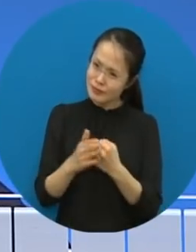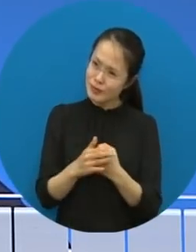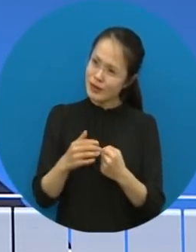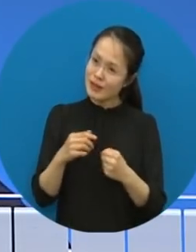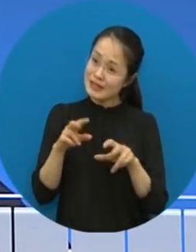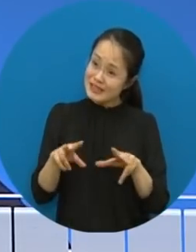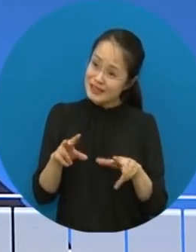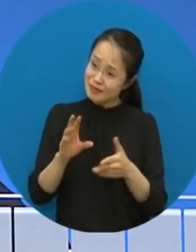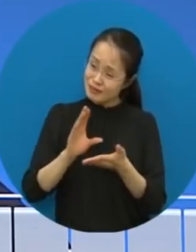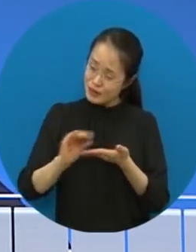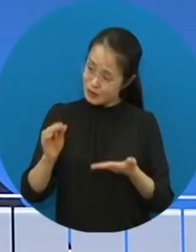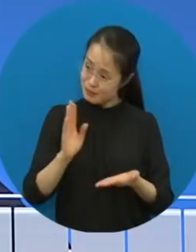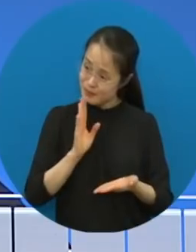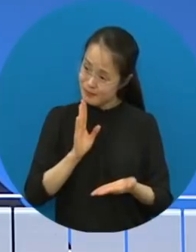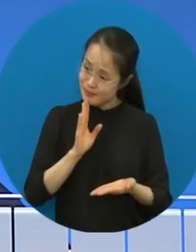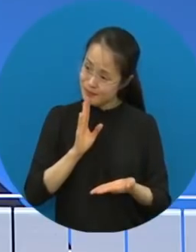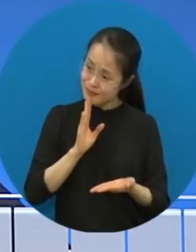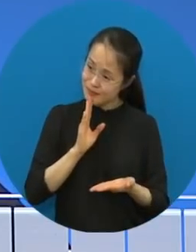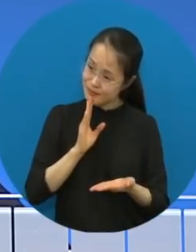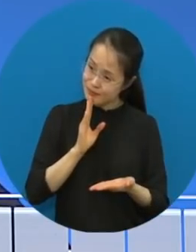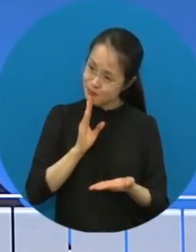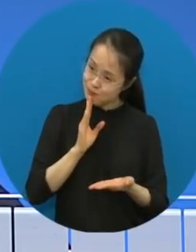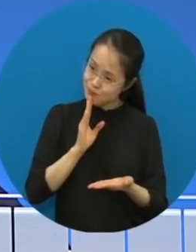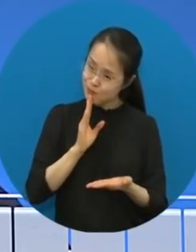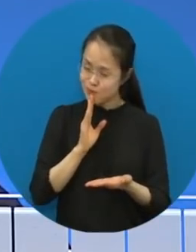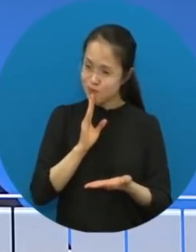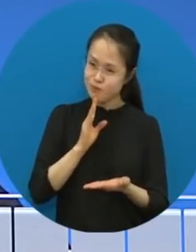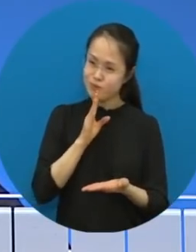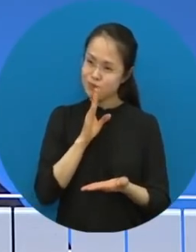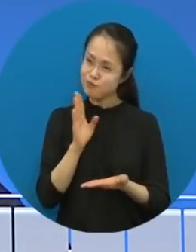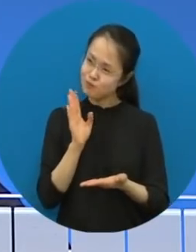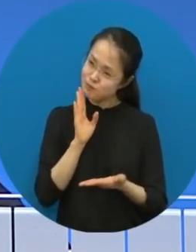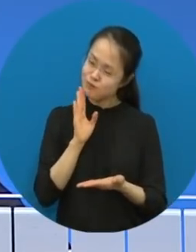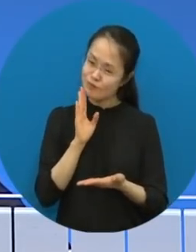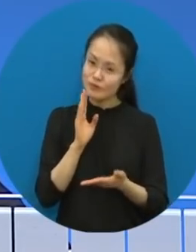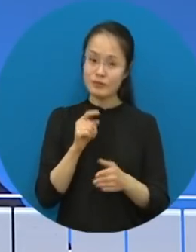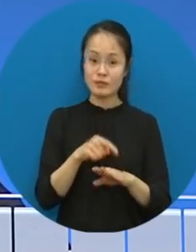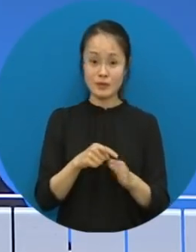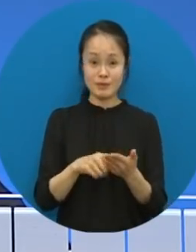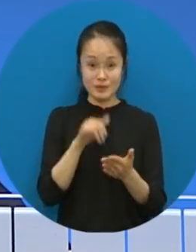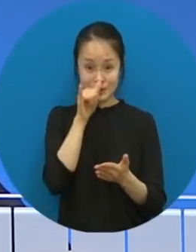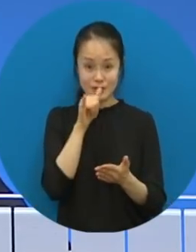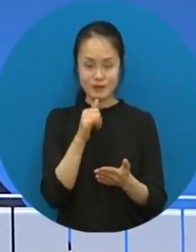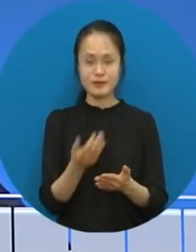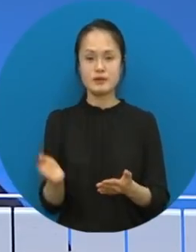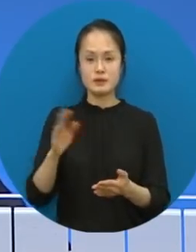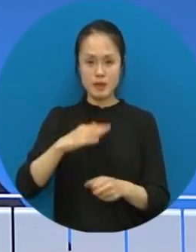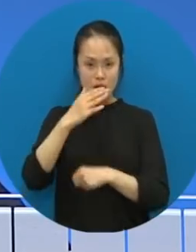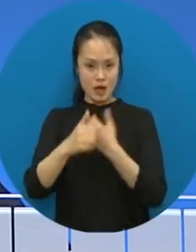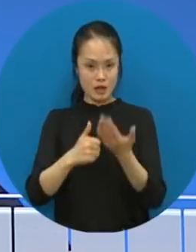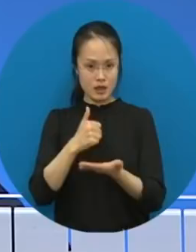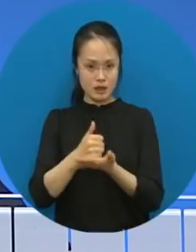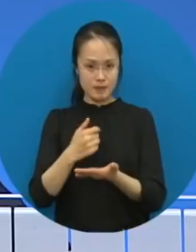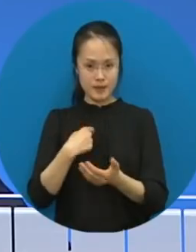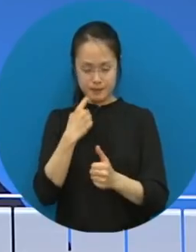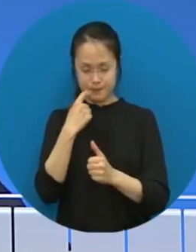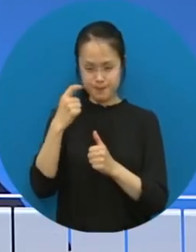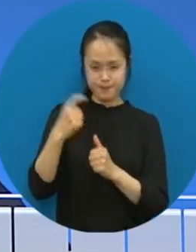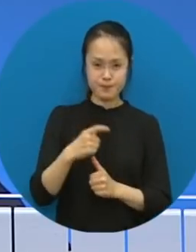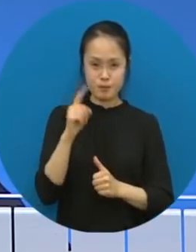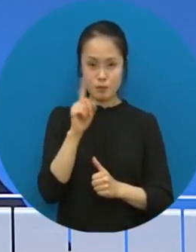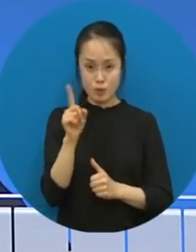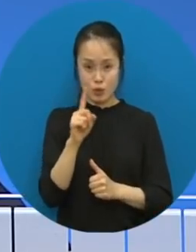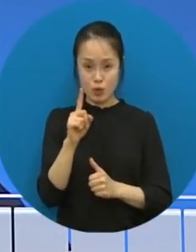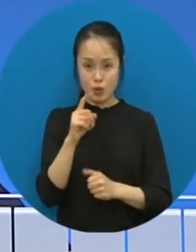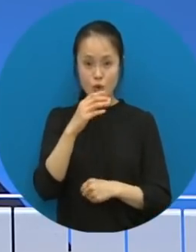근데 하나님께서는 그런 마음을 주셨어요. 주도권을 놓지 아니하면 하나님의 사람이 기름